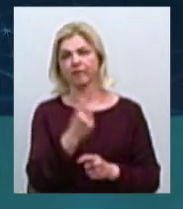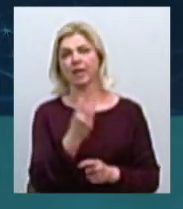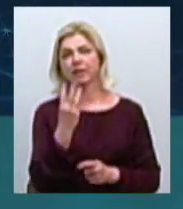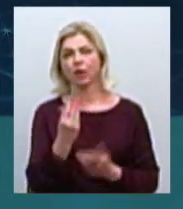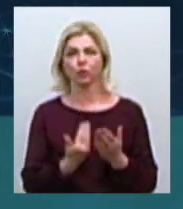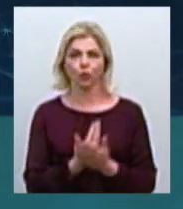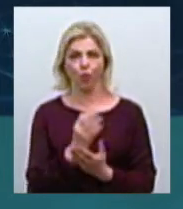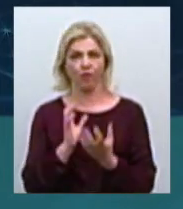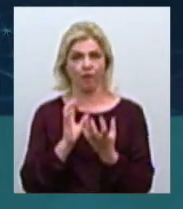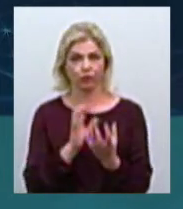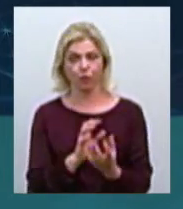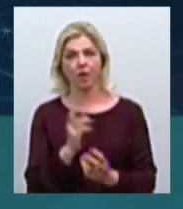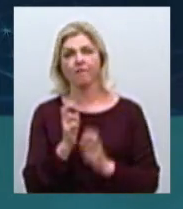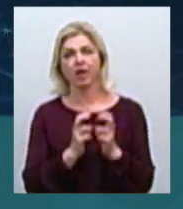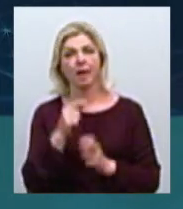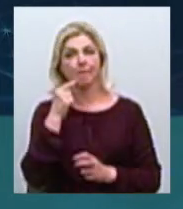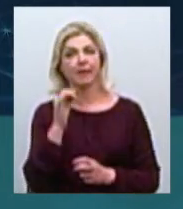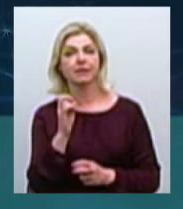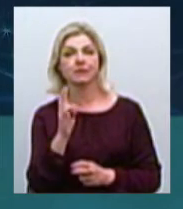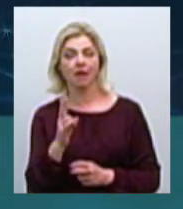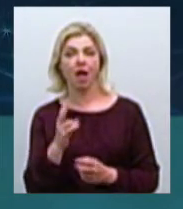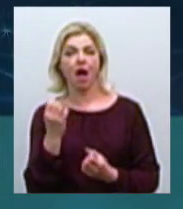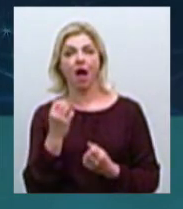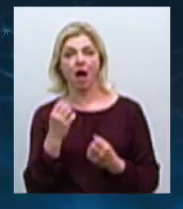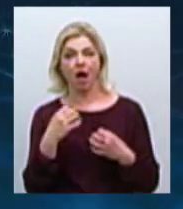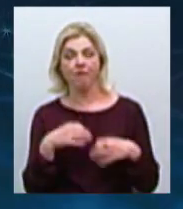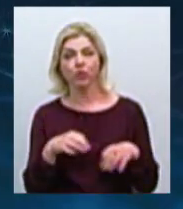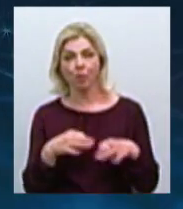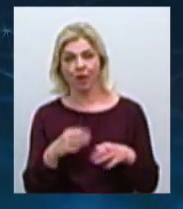автобуси виробництва Мінського автомобільного заводу.